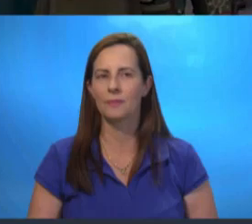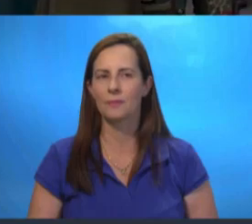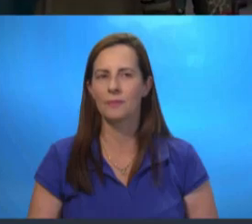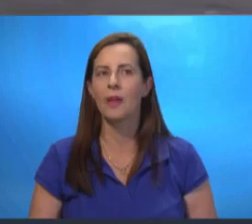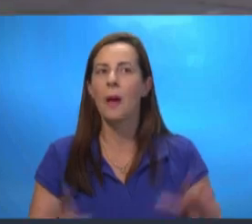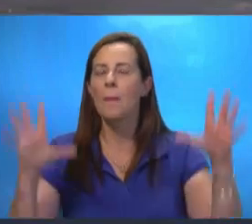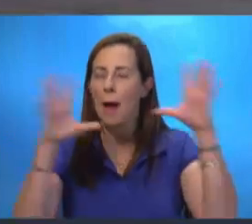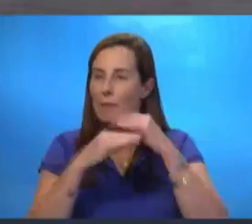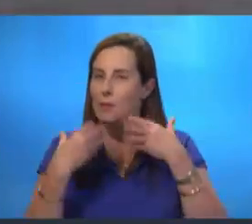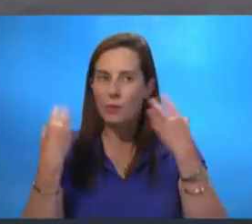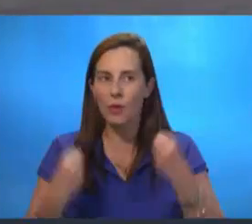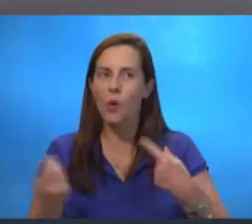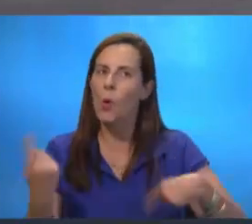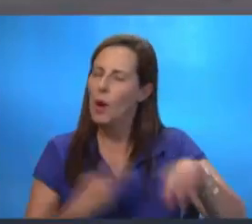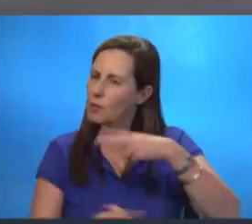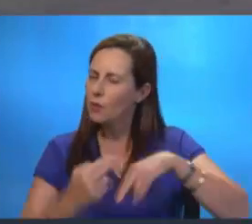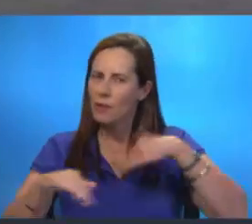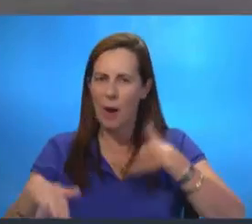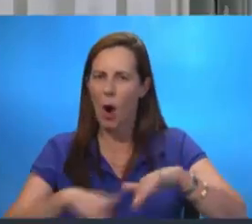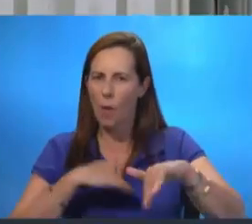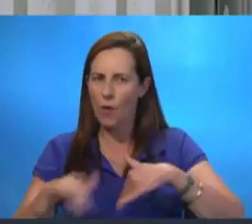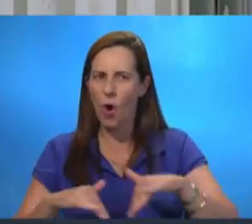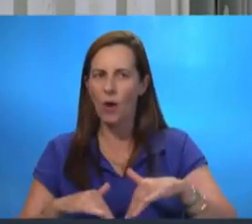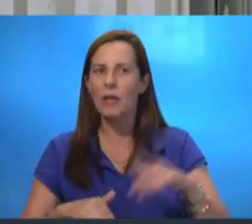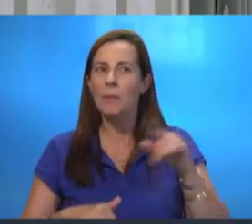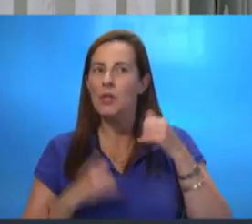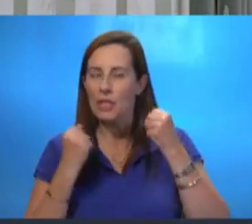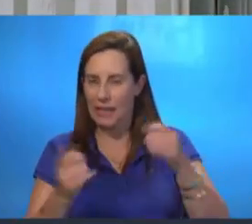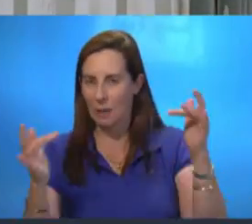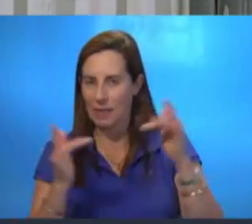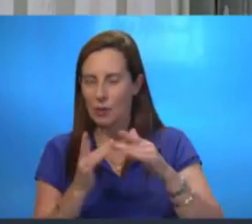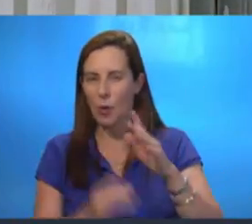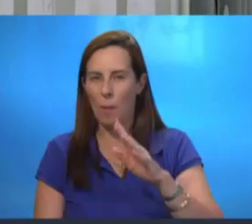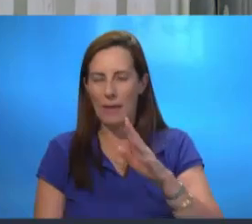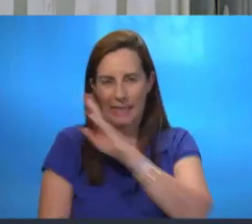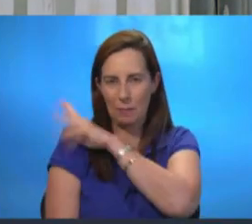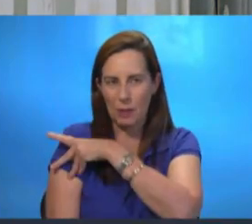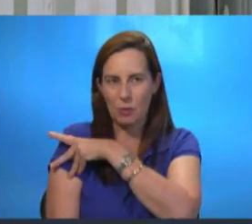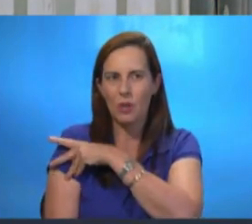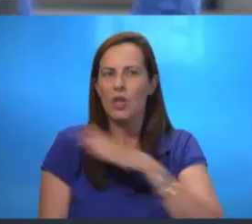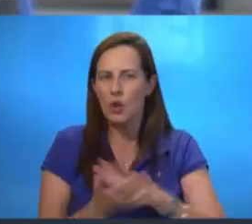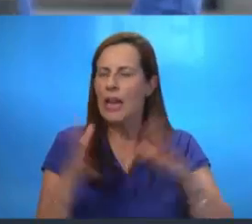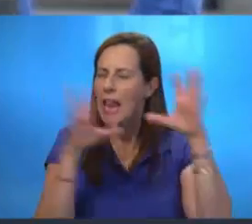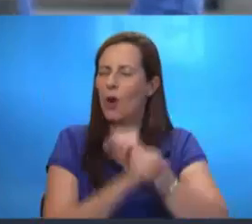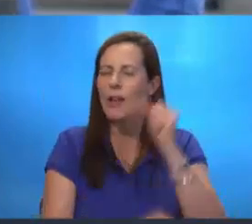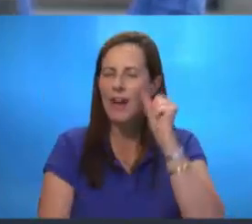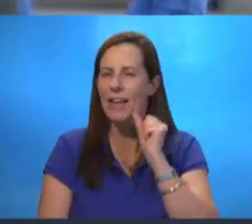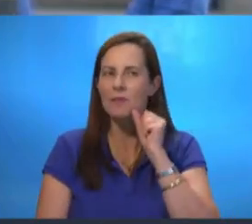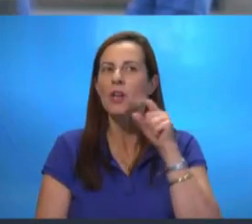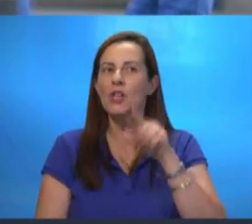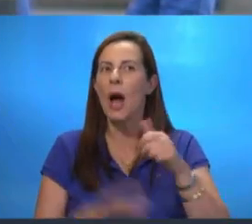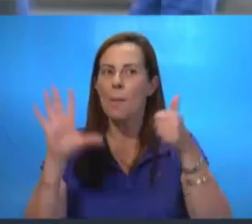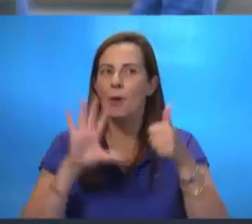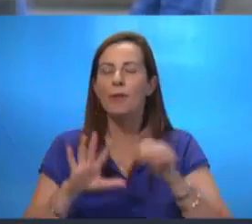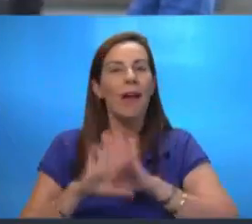במזג אוויר טוב, כולם מסתובבים ברחובות. מי שייסע למשחקים בסנט פטרסבורג, שיתכונן ללילות לבנים, שם ביוני,